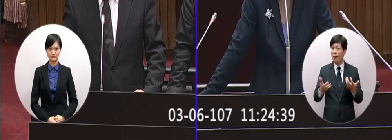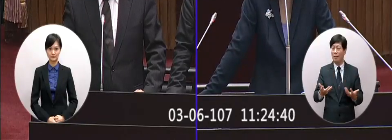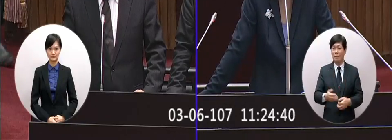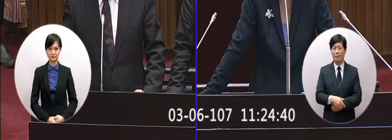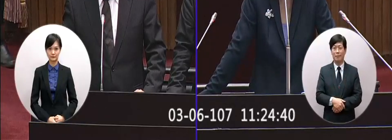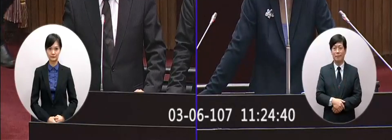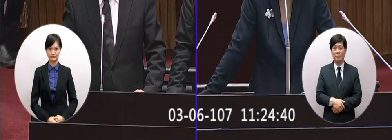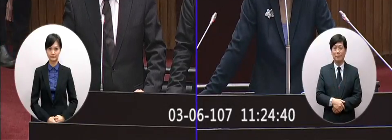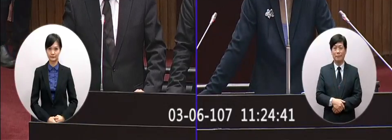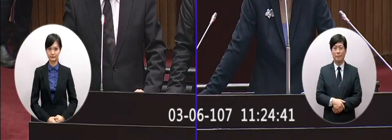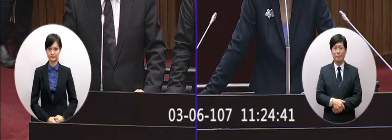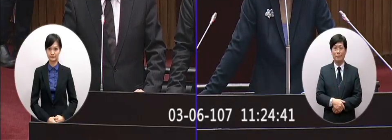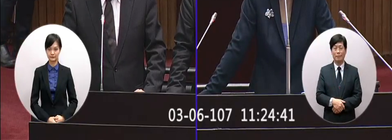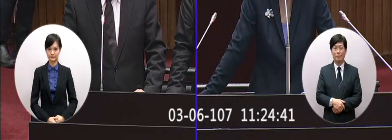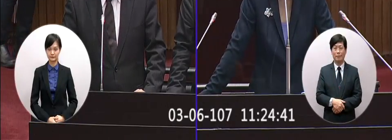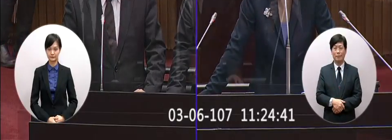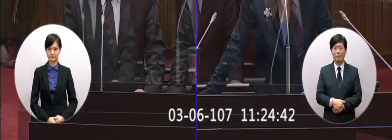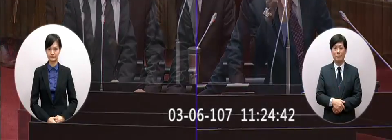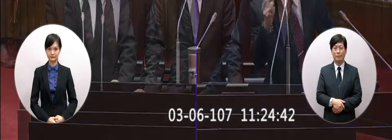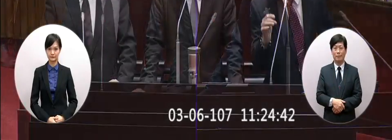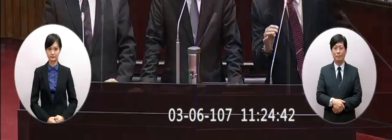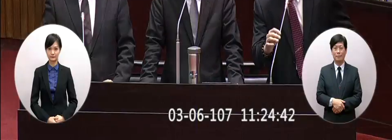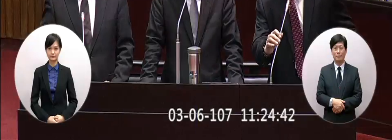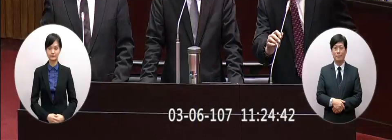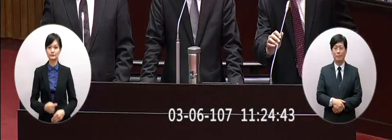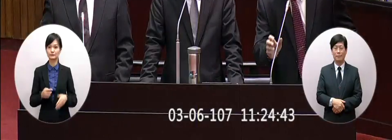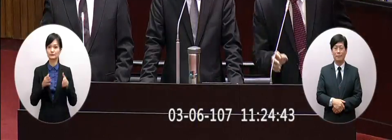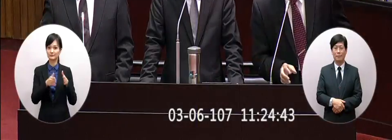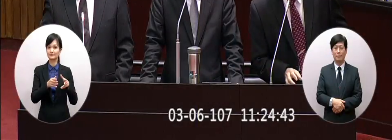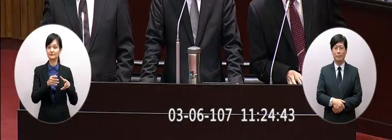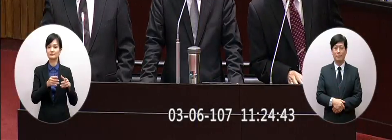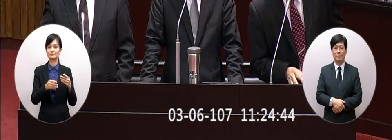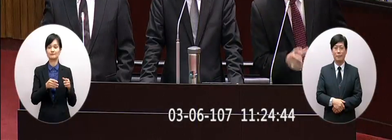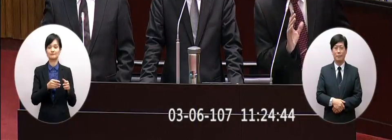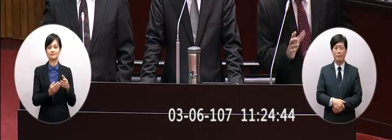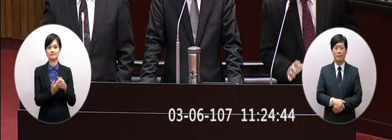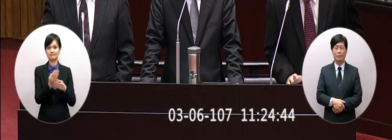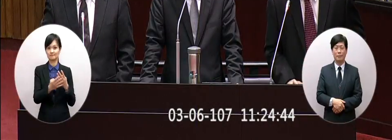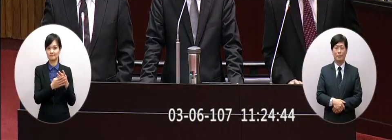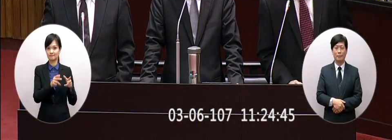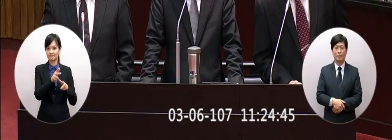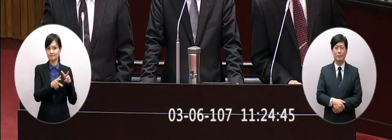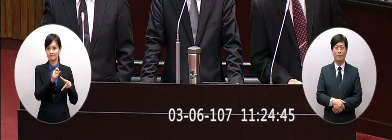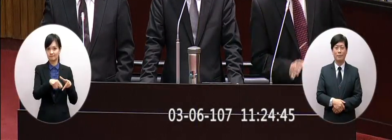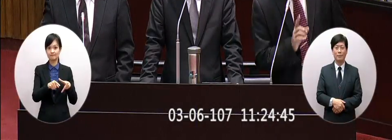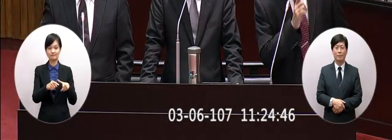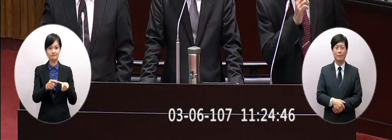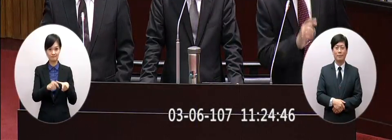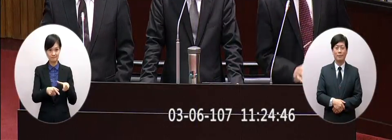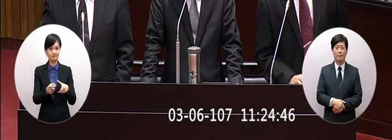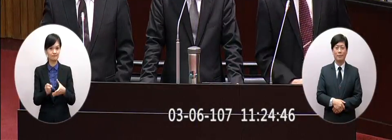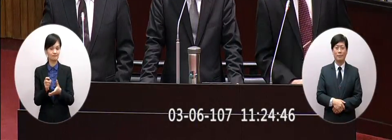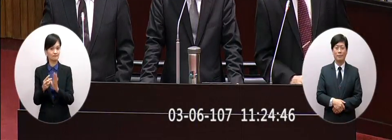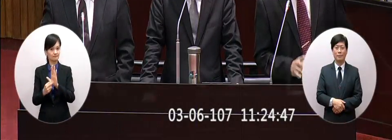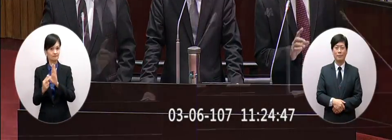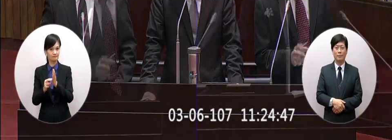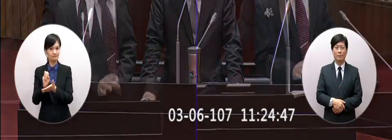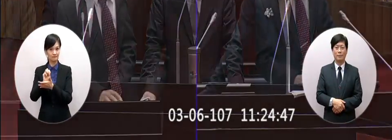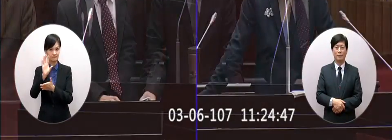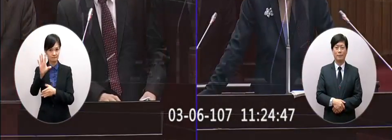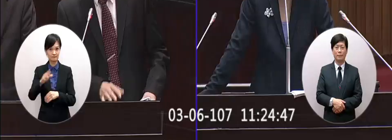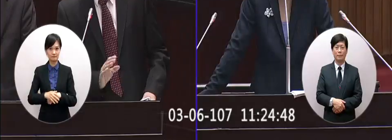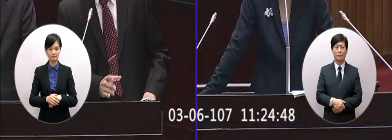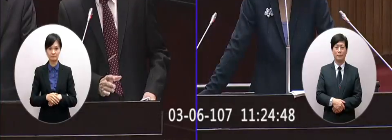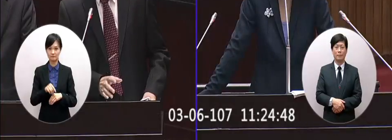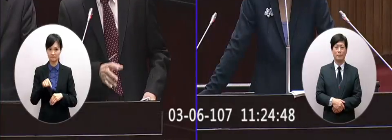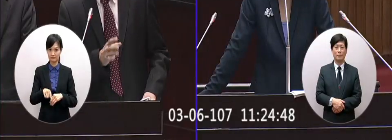要的。 是委员，我来就产业的部分，我来做一个跟委员说明一下。以产业来说的话，他现在有